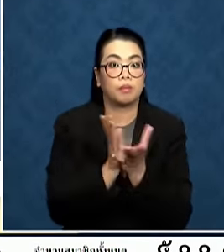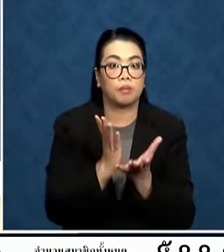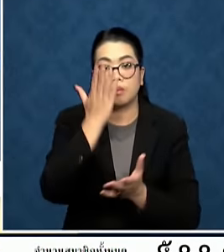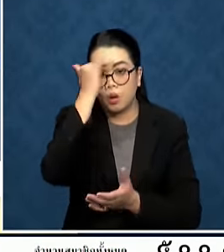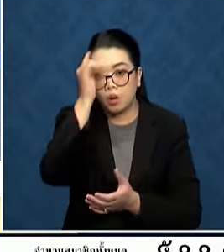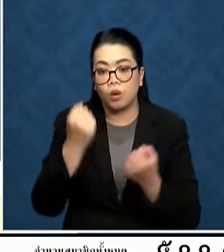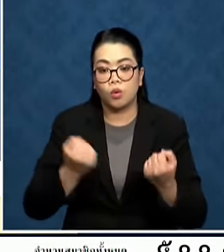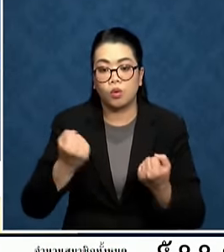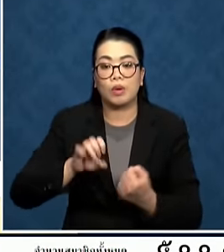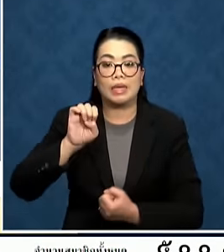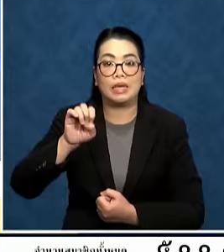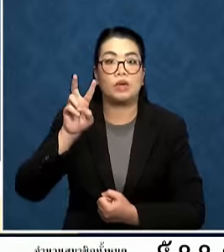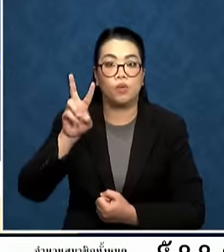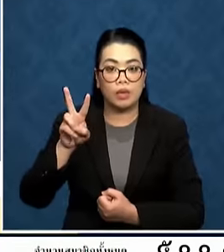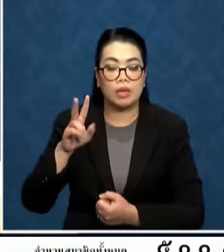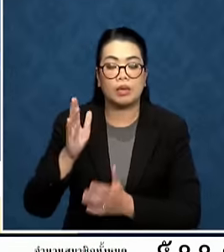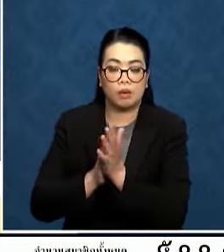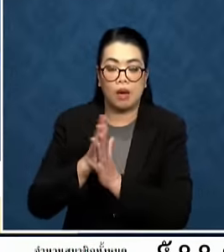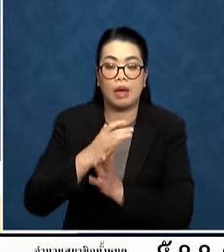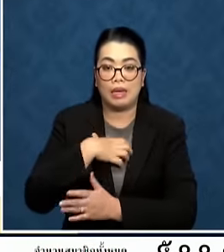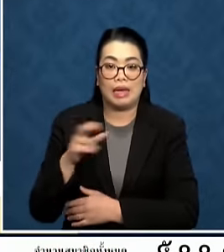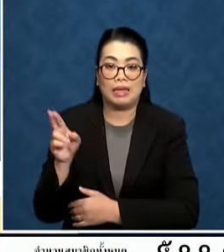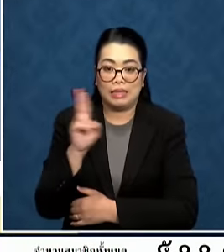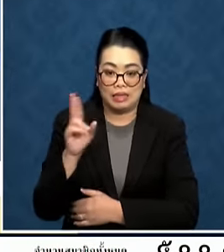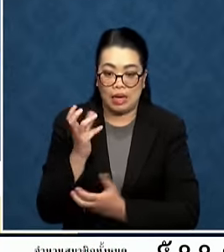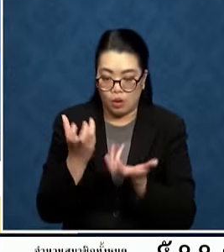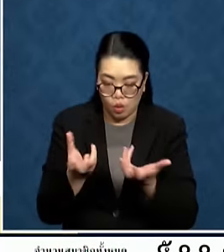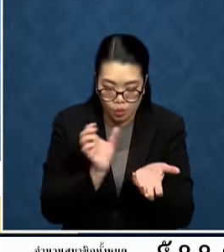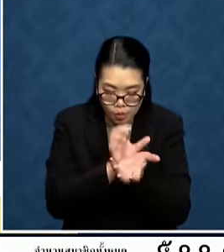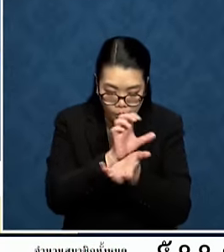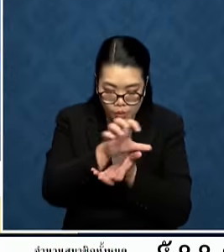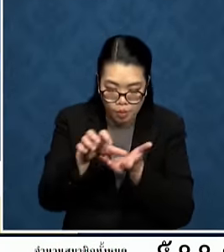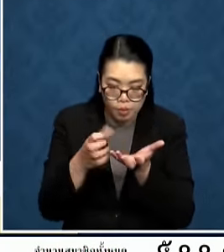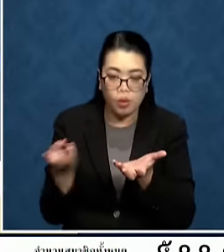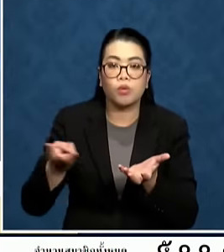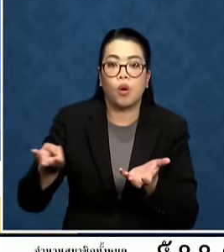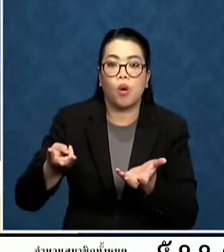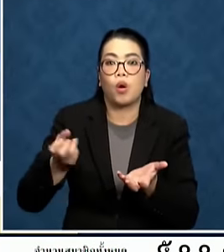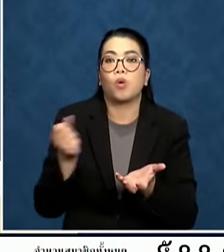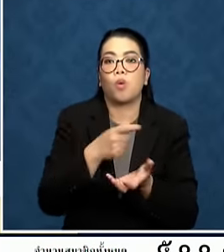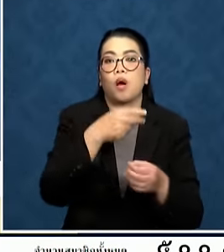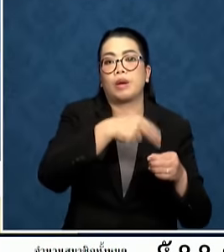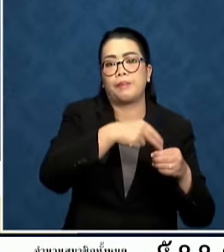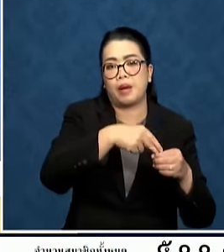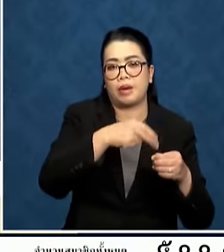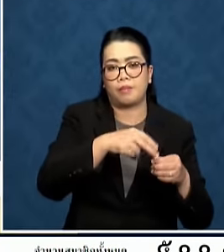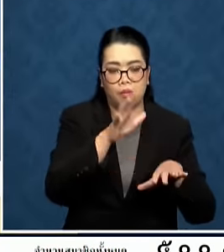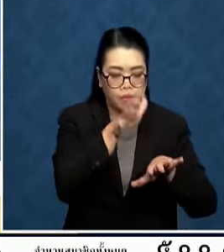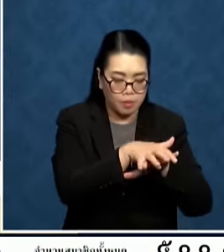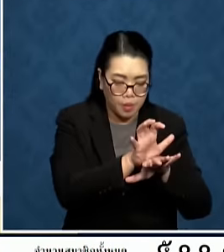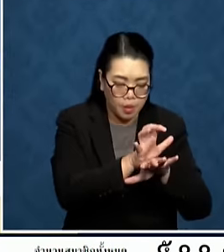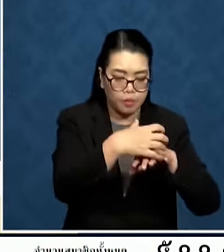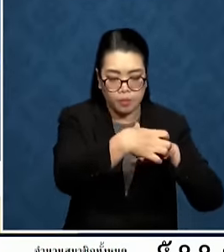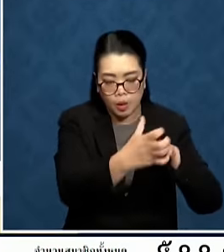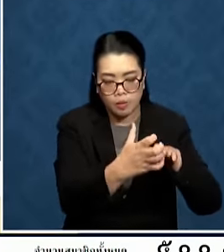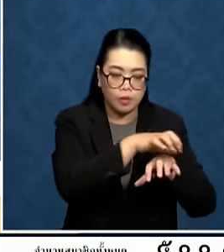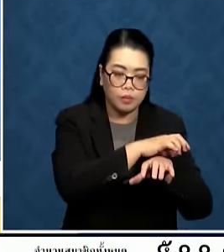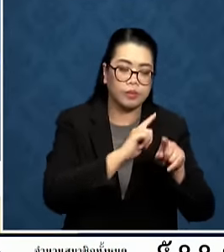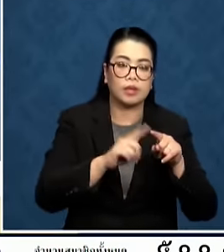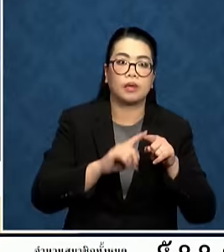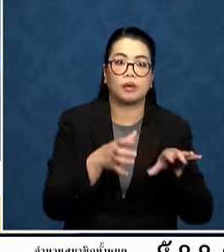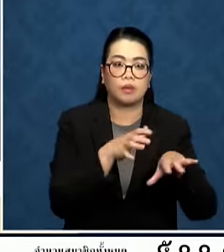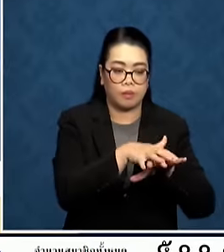รถยนต์ EV 1คันมีความต้องการใช้ชิ้นส่วนรถยนต์น้อยกว่ารถยนต์สันดาบเยอะในรถยนต์สันดาบเมื่อก่อนใช้ชิ้น